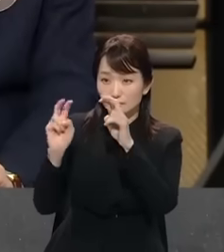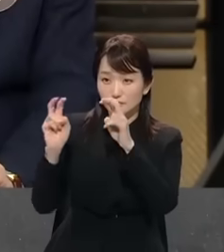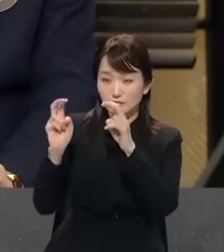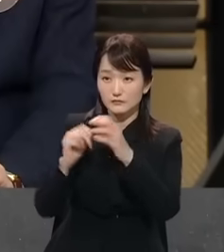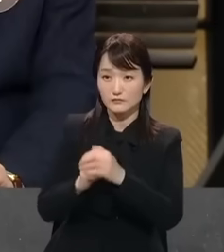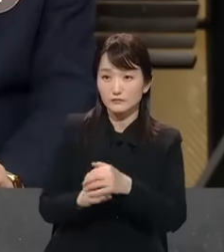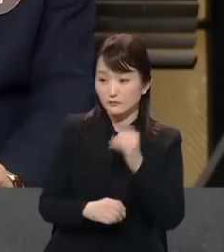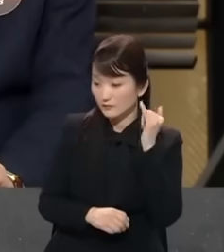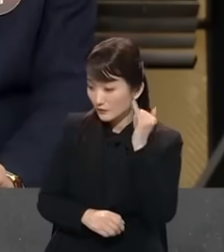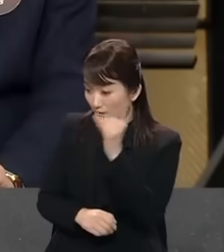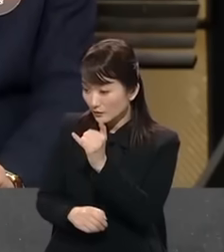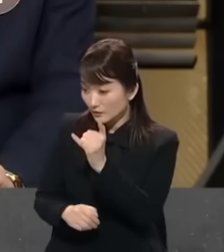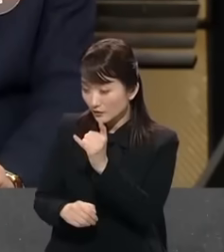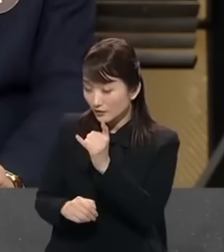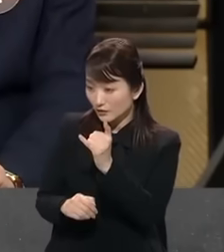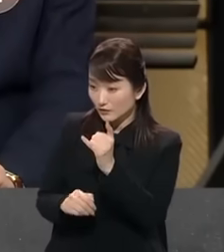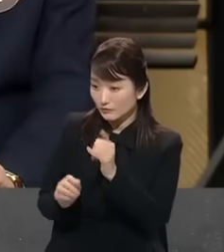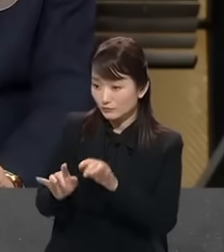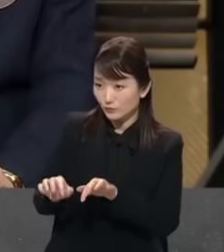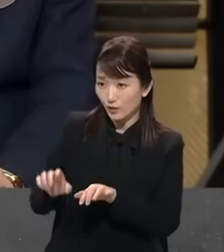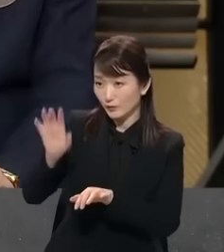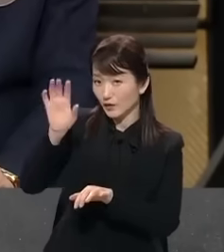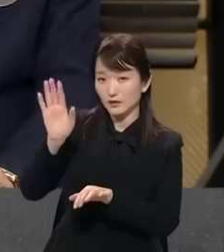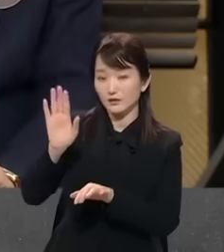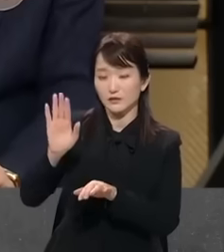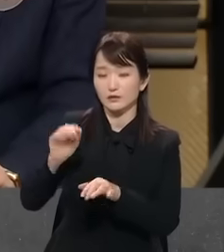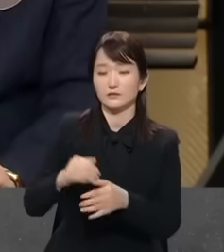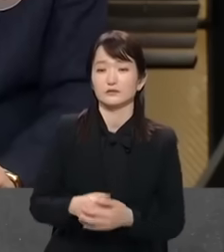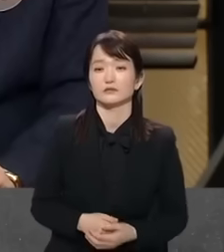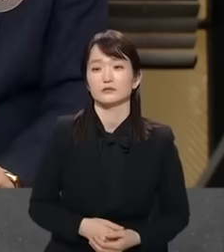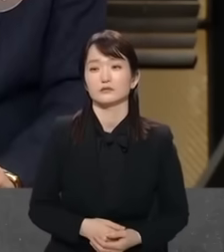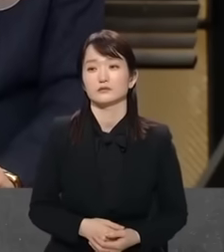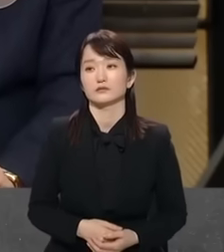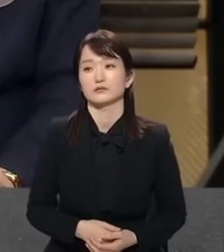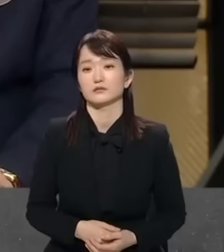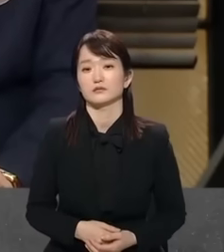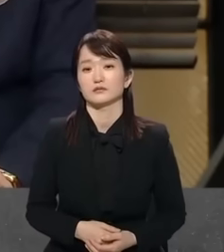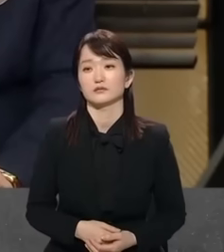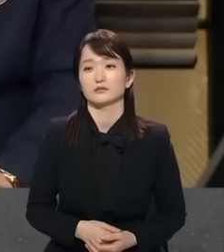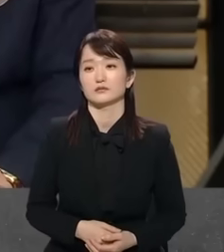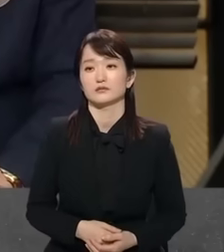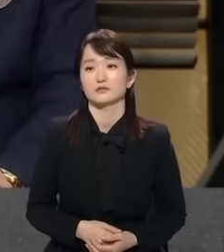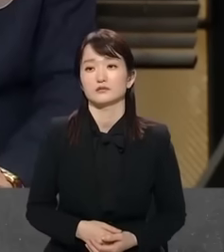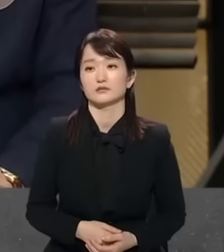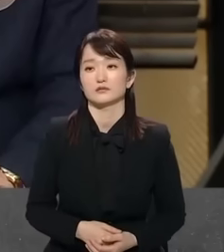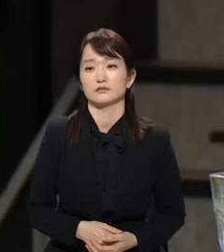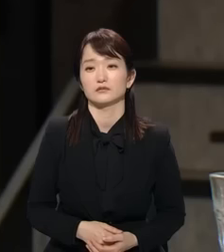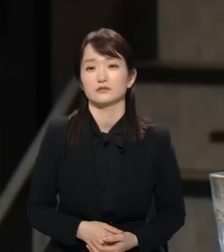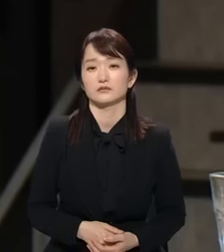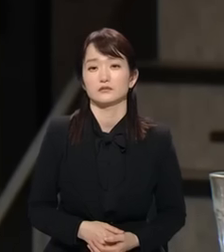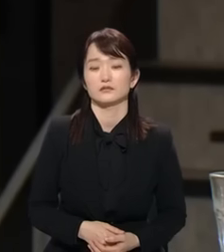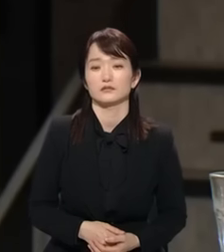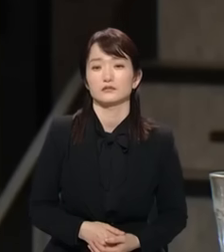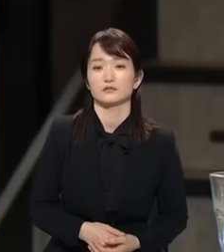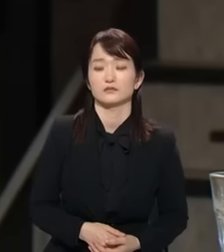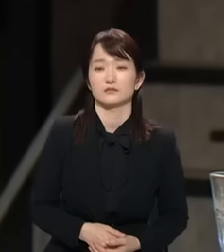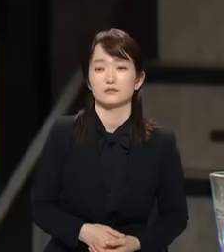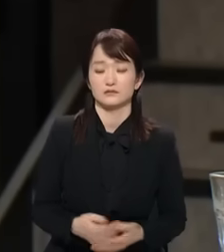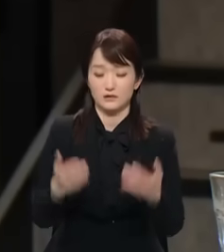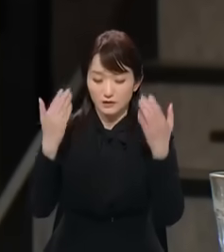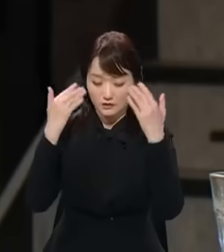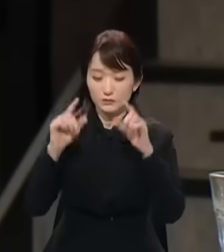공론화가 된게 아니라 좀 차이가 있단 말이죠 예 그래서 이제 사실이 그 학교 생활을 하는 그